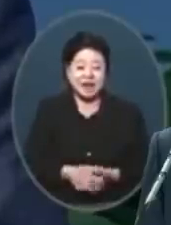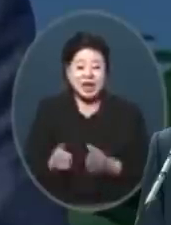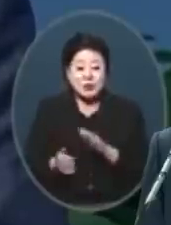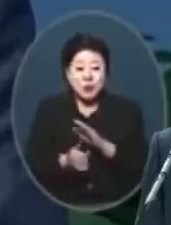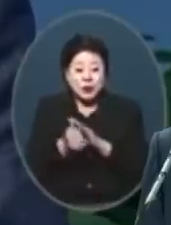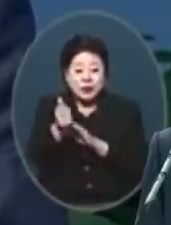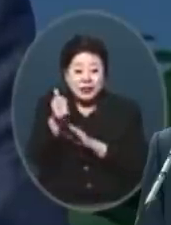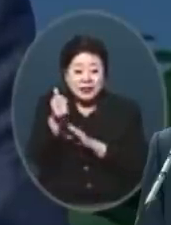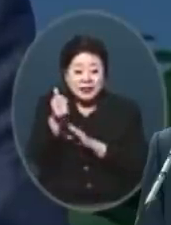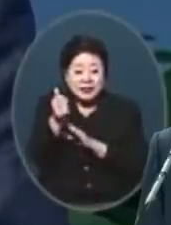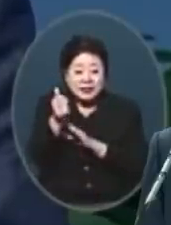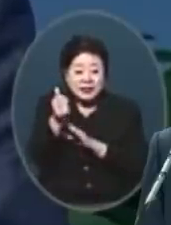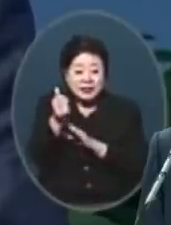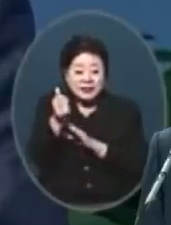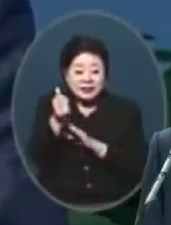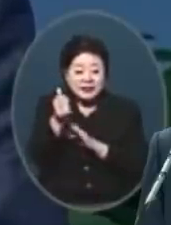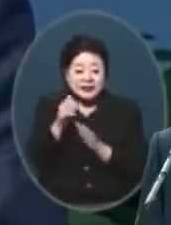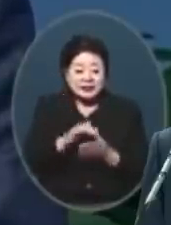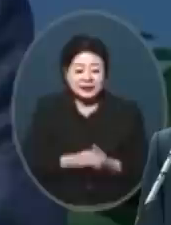소원을